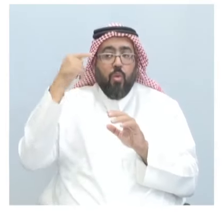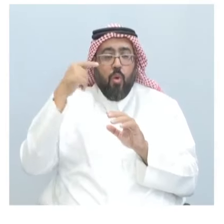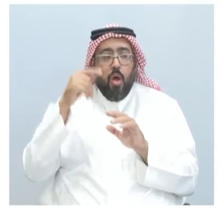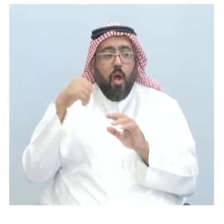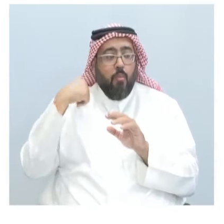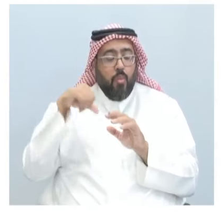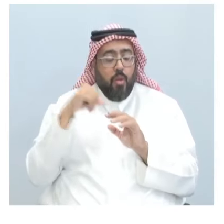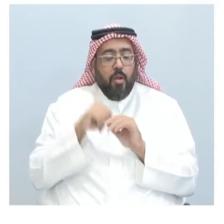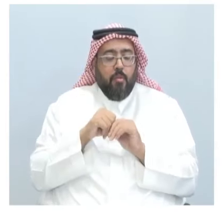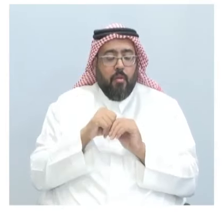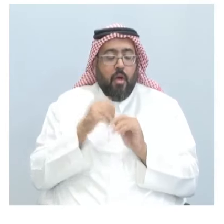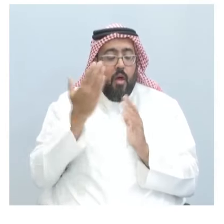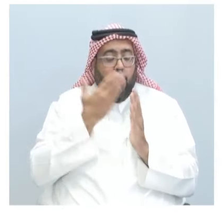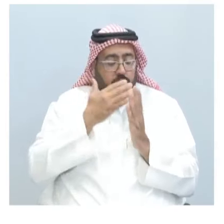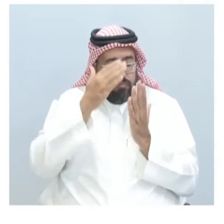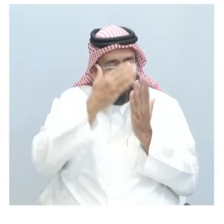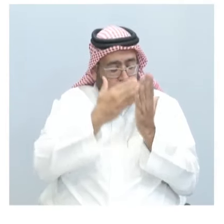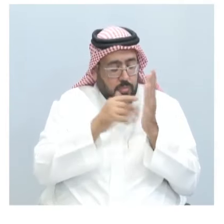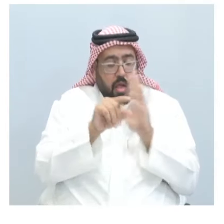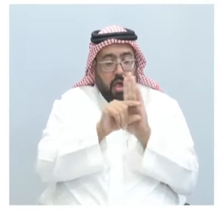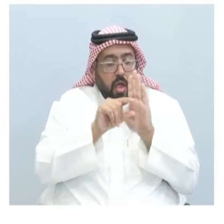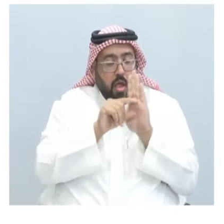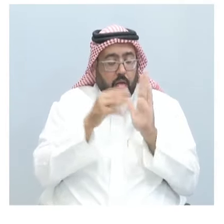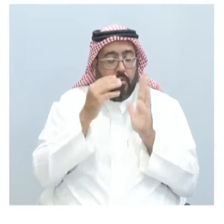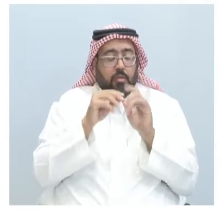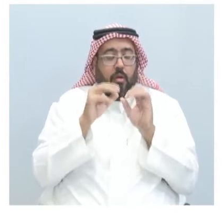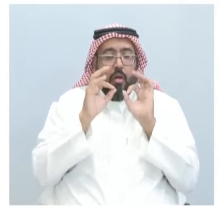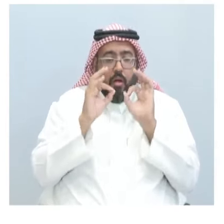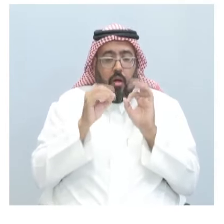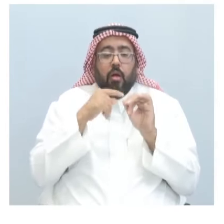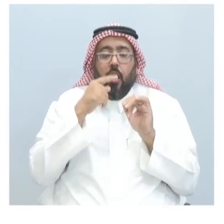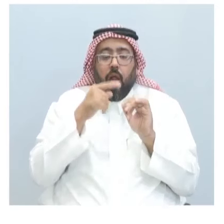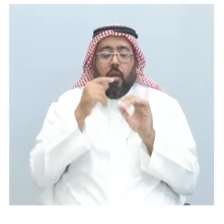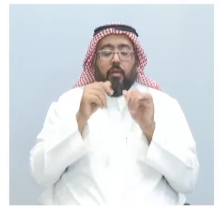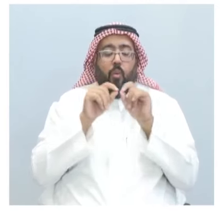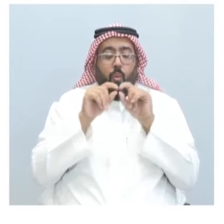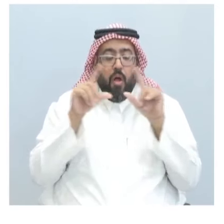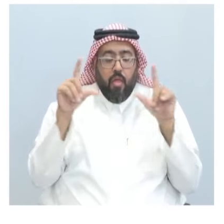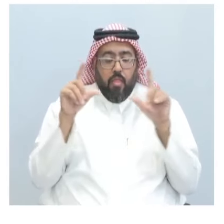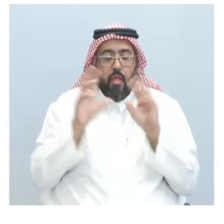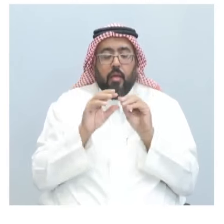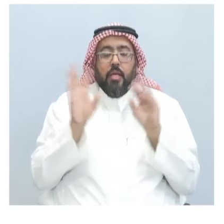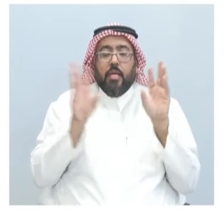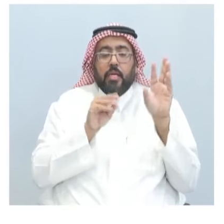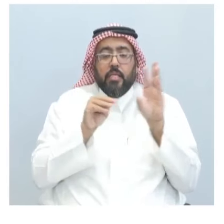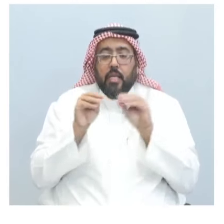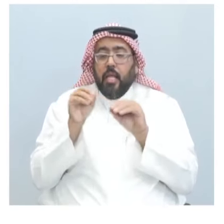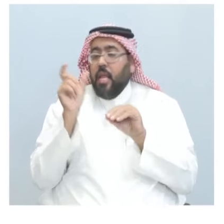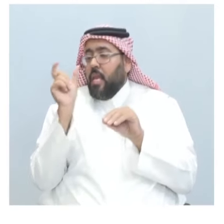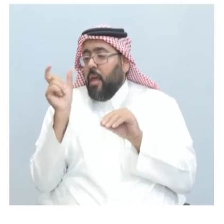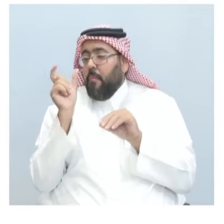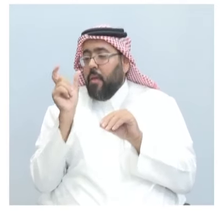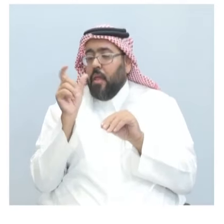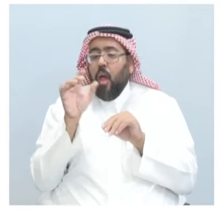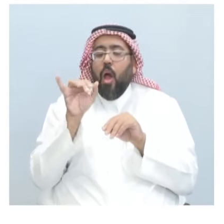من الطلبه قراءه الايات بشكل صحيح وايضا بيان قصه نبينا موسى